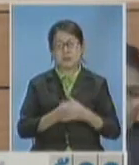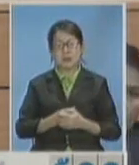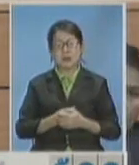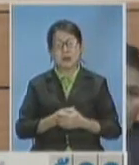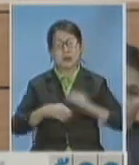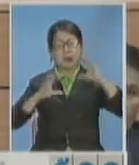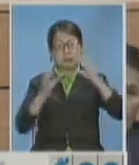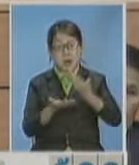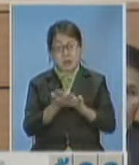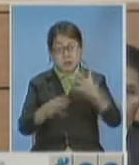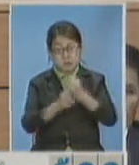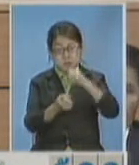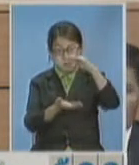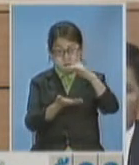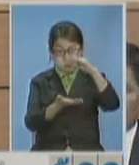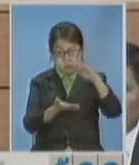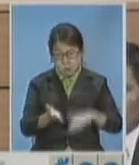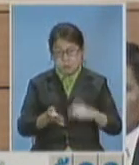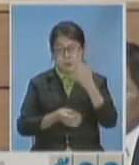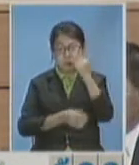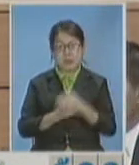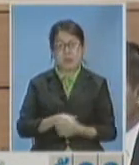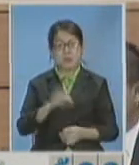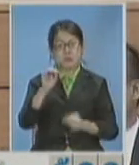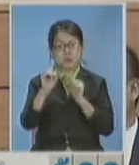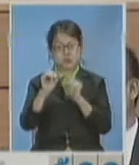รัฐบาลลงในมาตรานี้